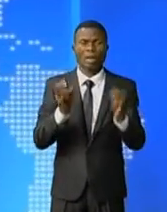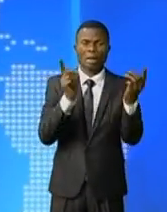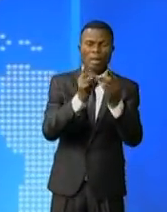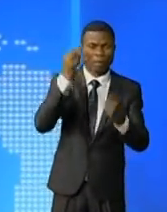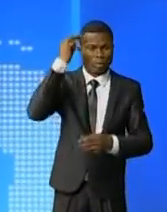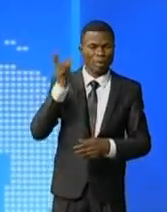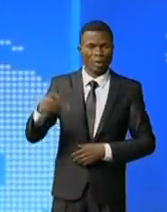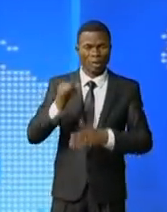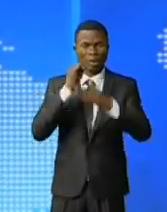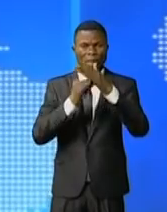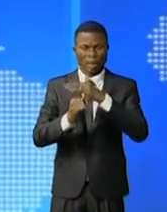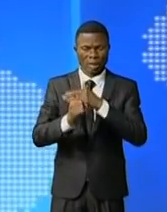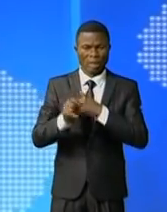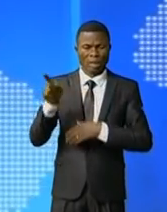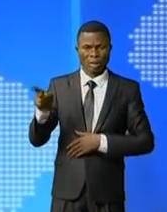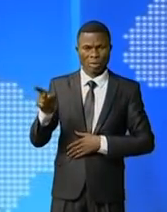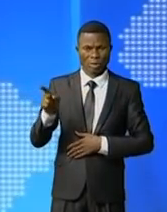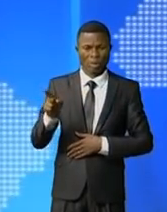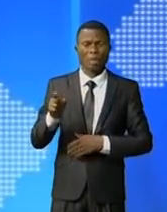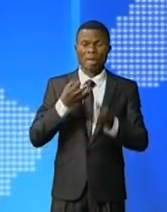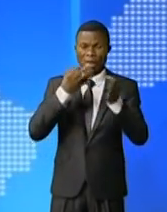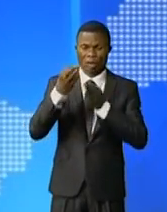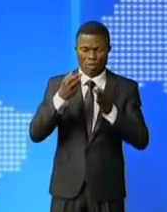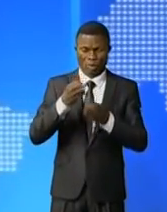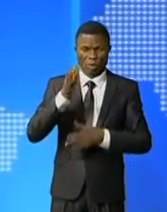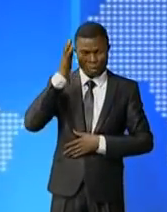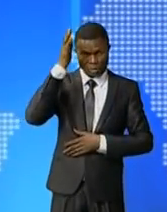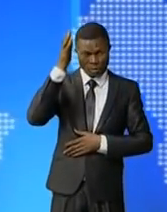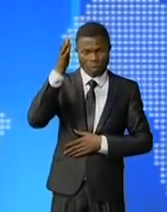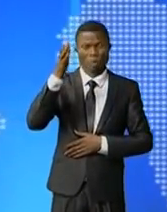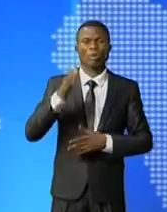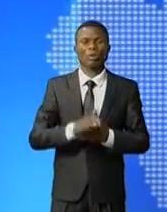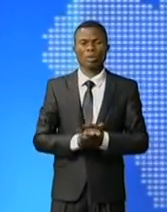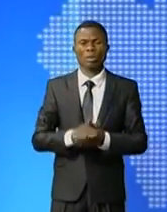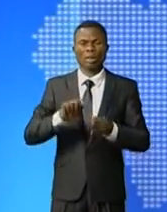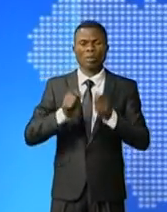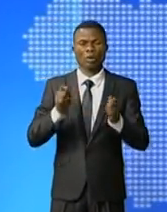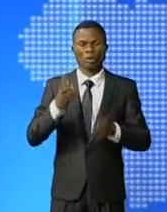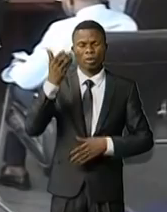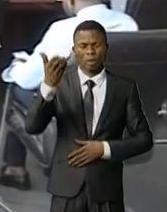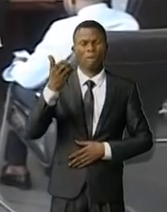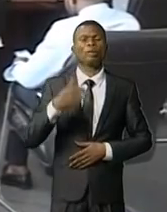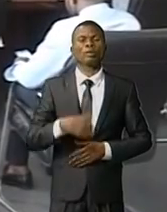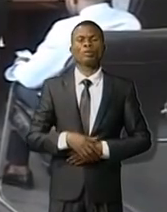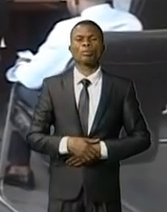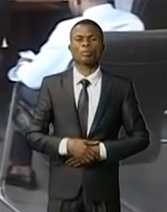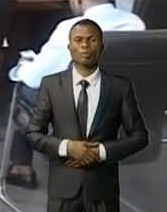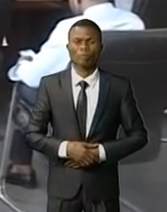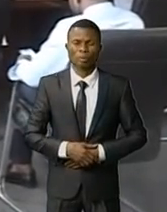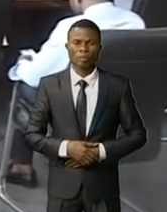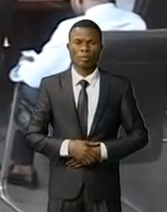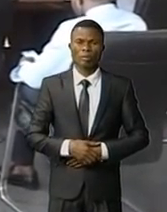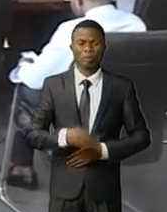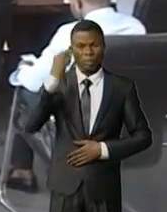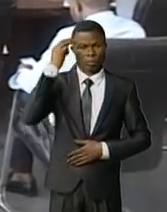provincial de l'Intérieur, Tengue Telito. D'autres décisions, précisions avec Luisette Sakala. Le